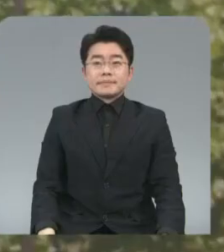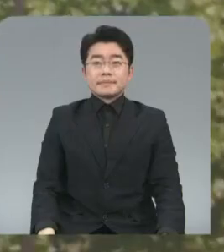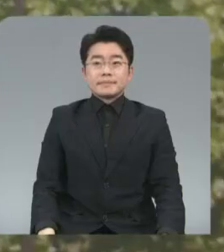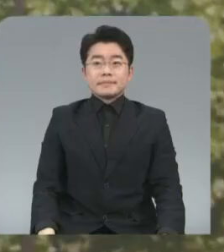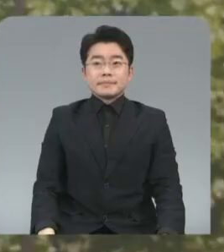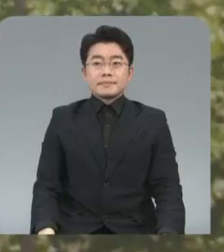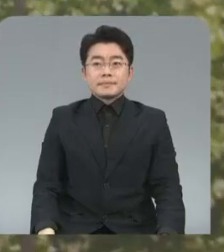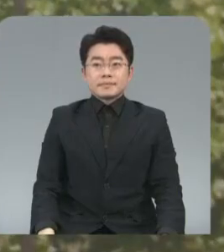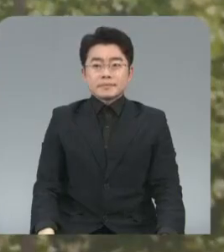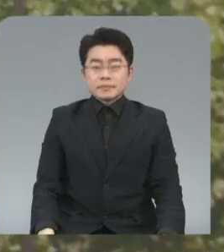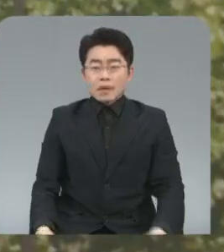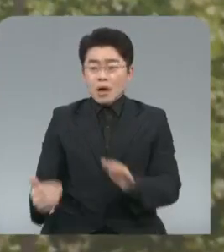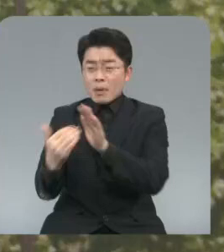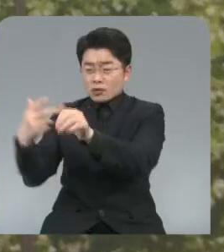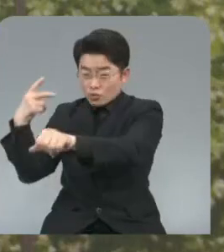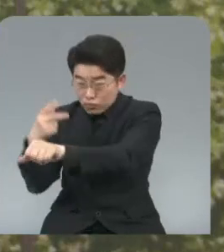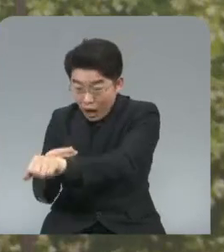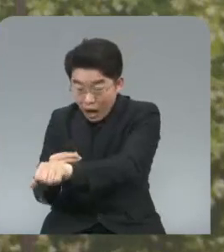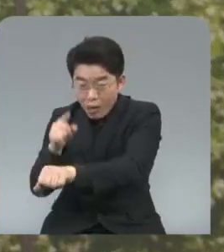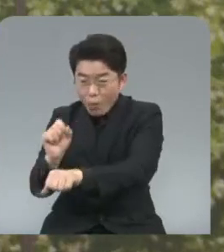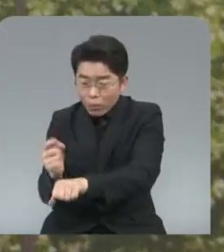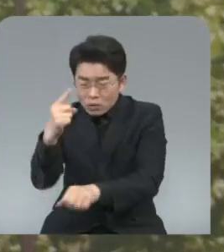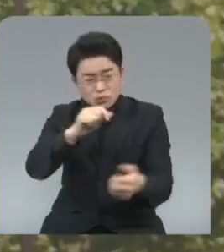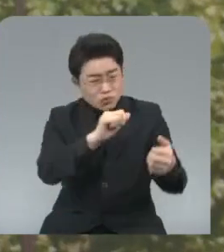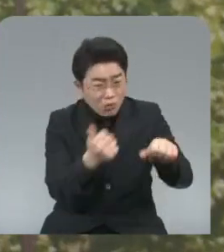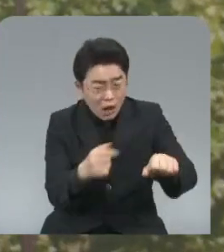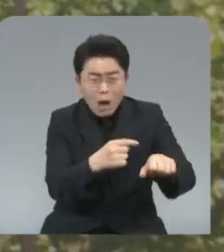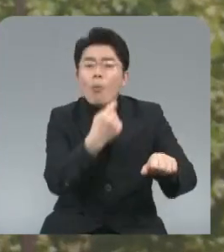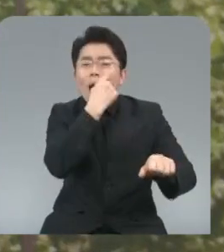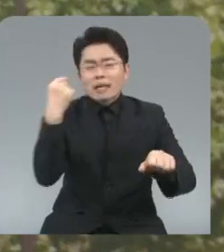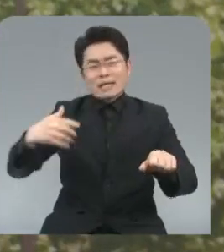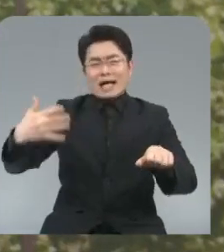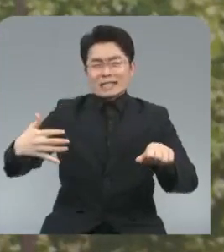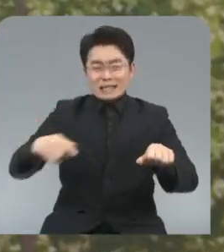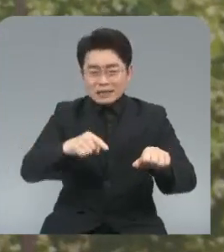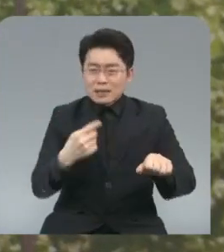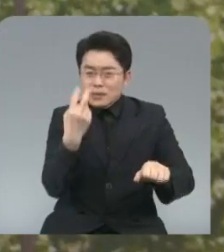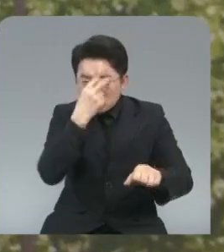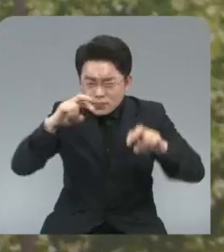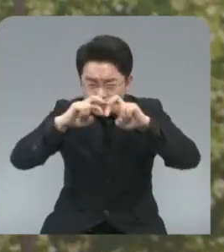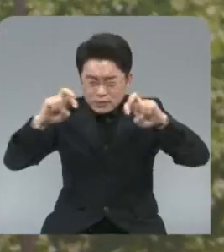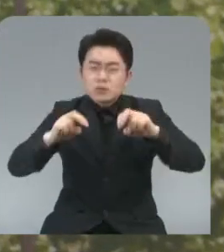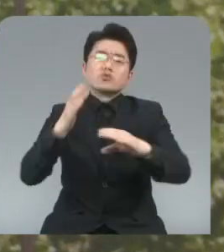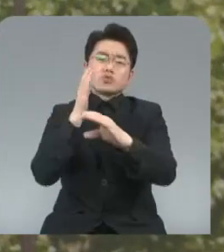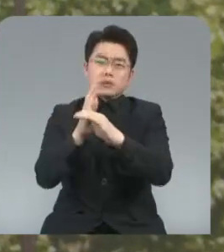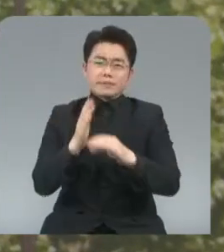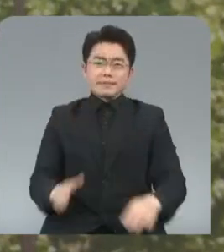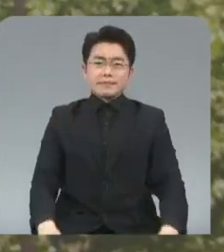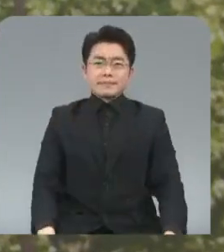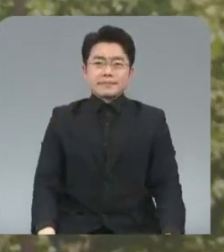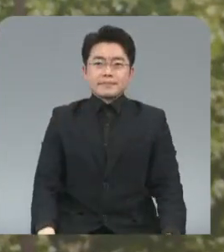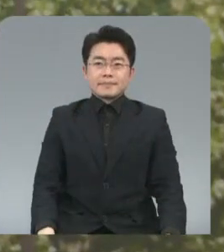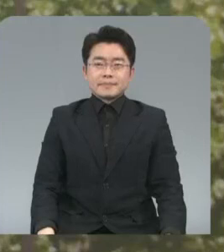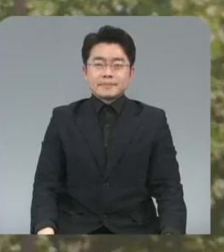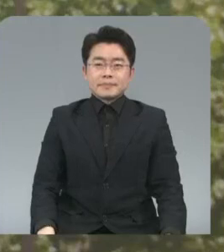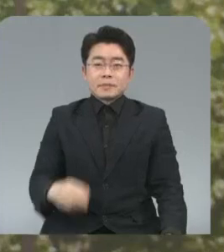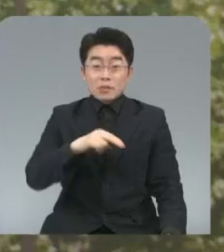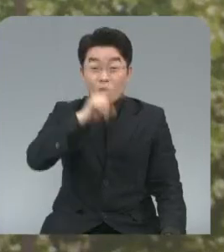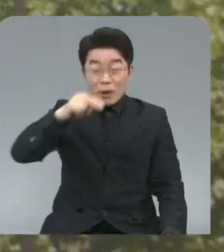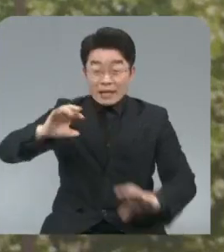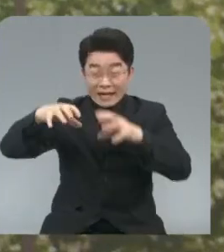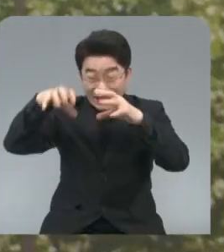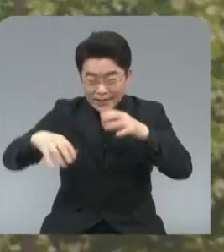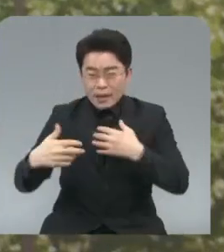네, 사망과 백신과의 연관성, 구체적인 조사가 이루어진 뒤에야 알 수 있을 것 같습니다. 다만 노르웨이